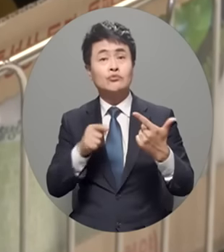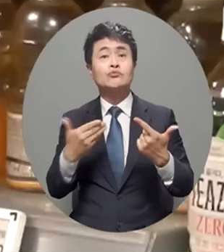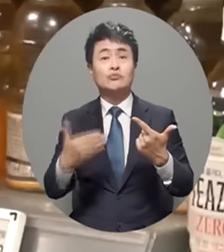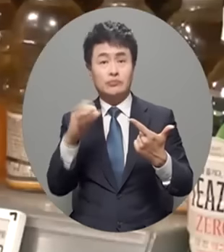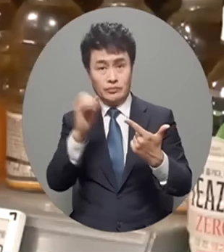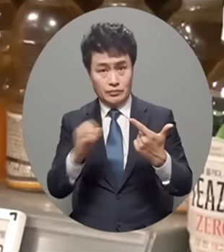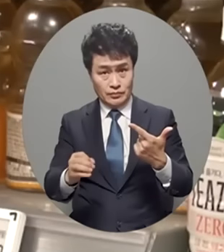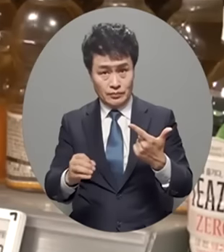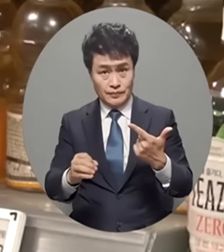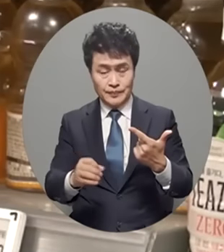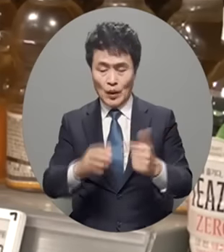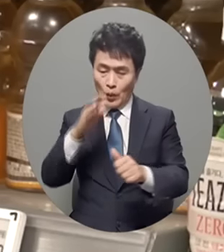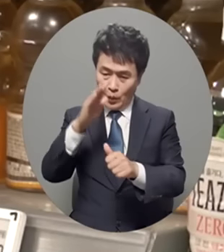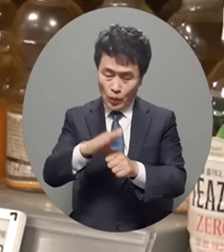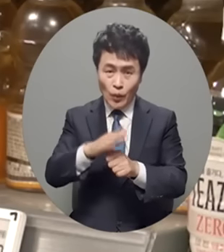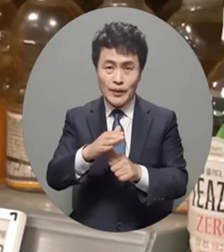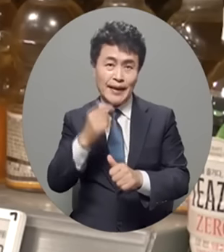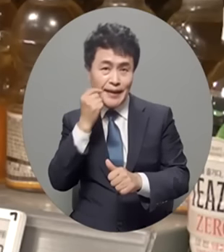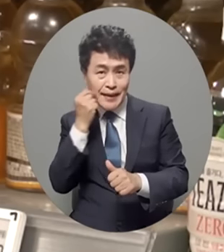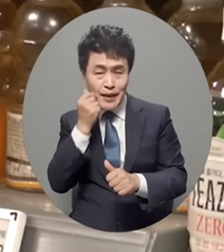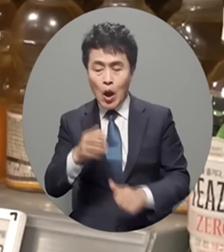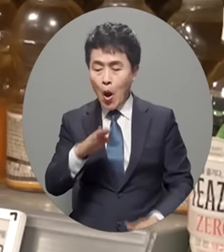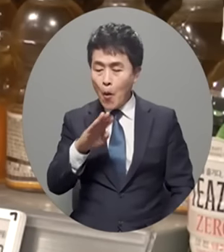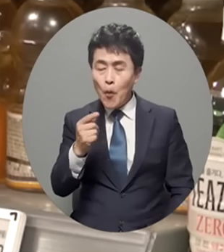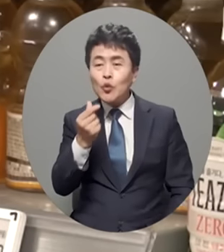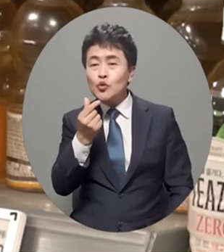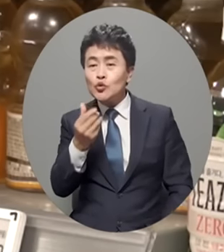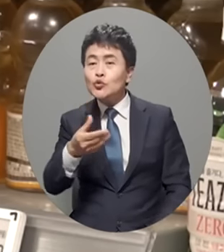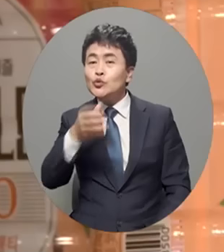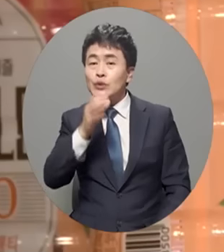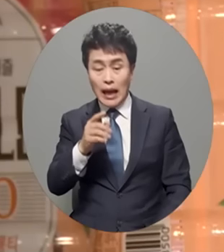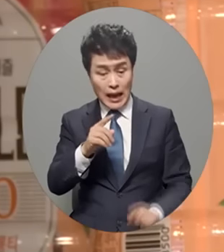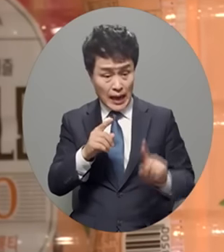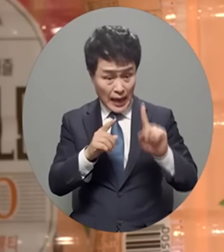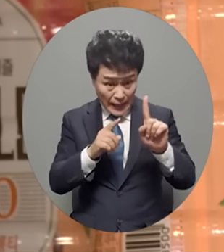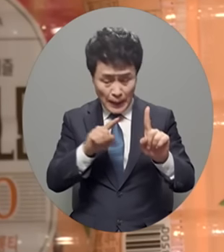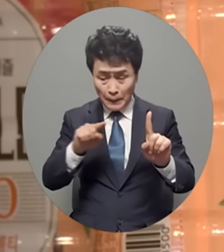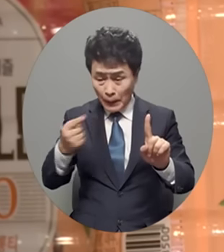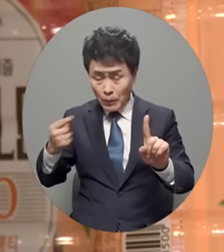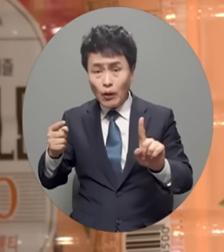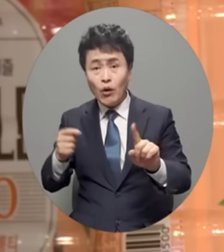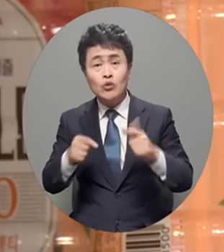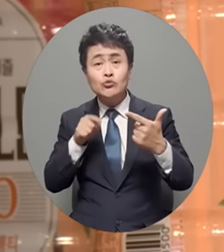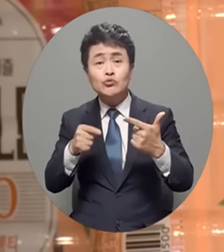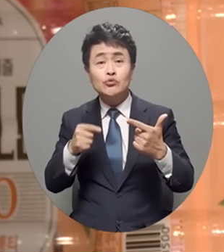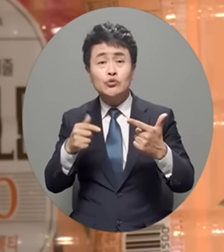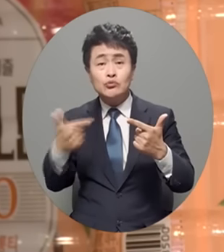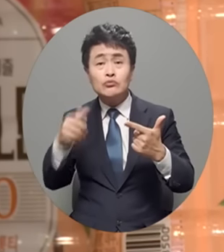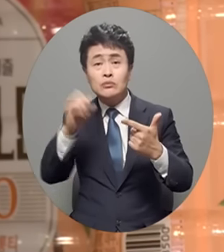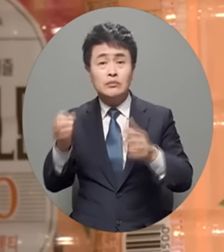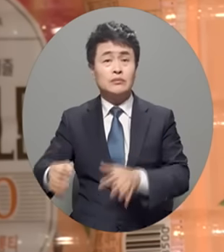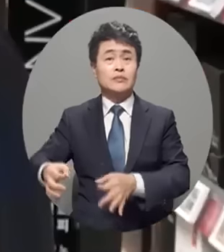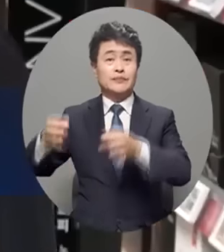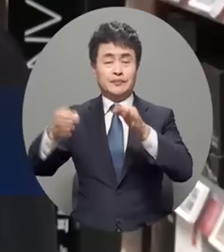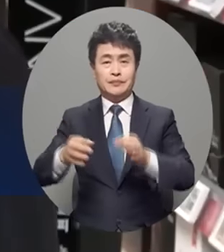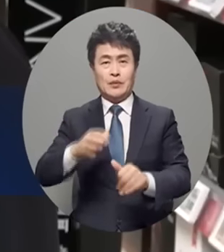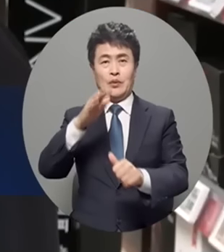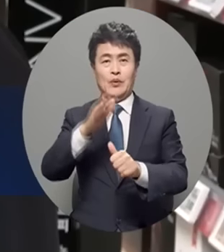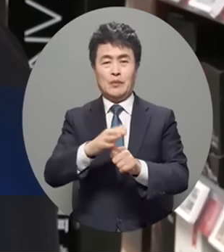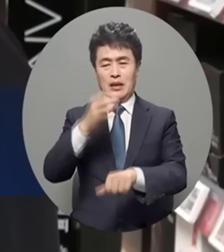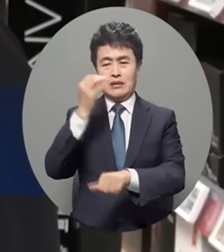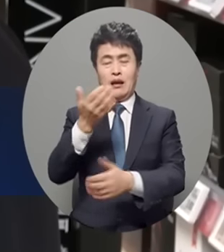6.9%. 어린이들 사이 인기인 뽀로로 주스도 하나에 100원씩 6.6% 비싸졌습니다. 아이들이